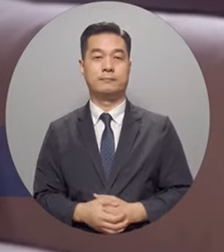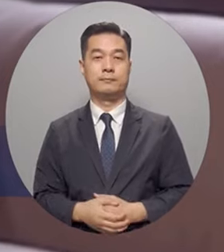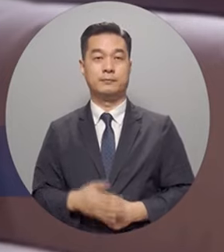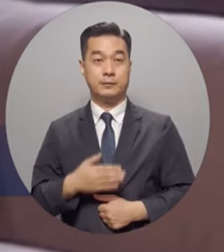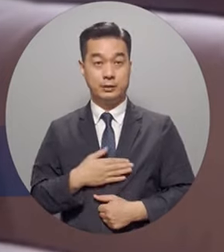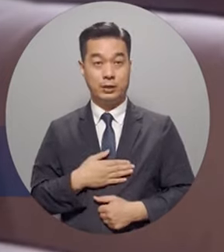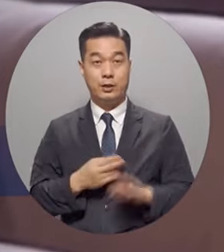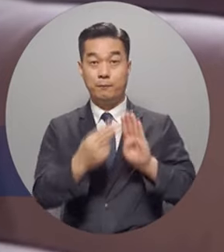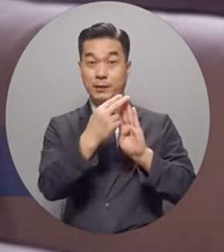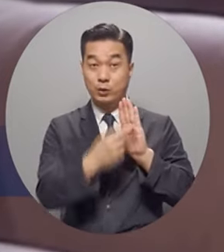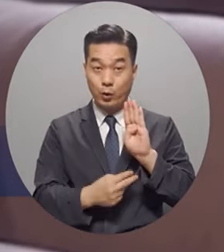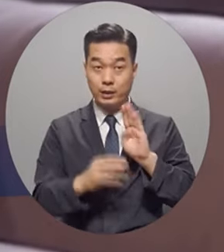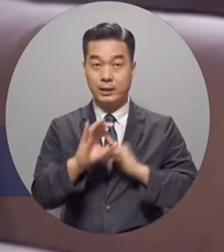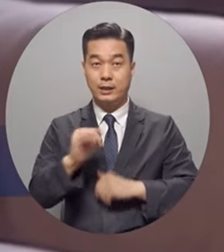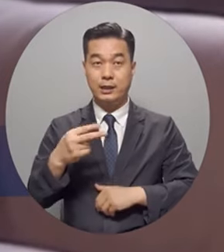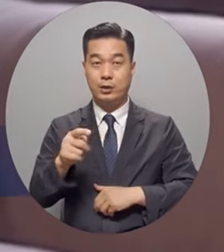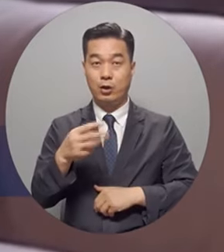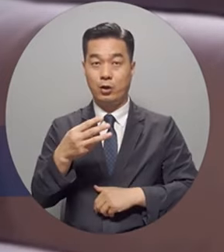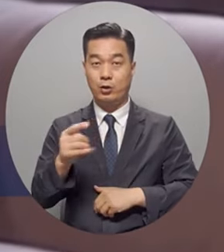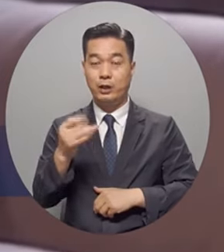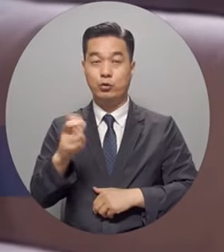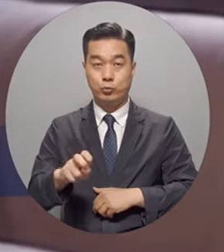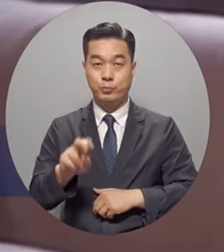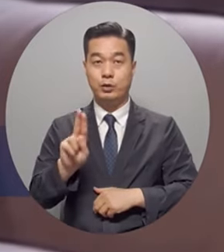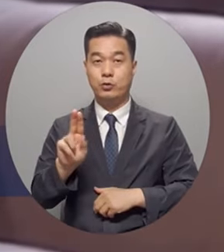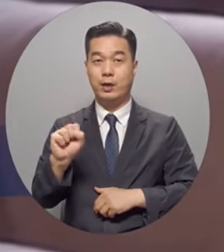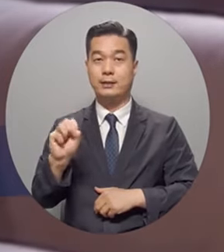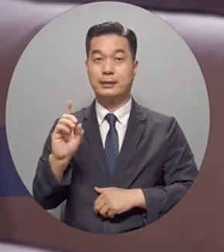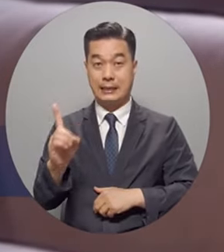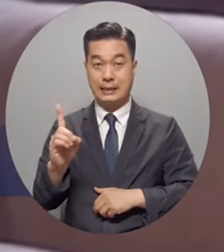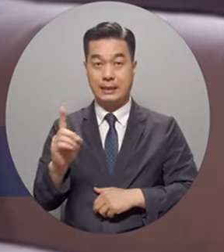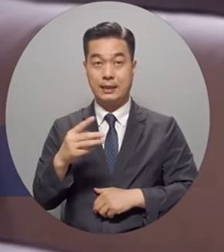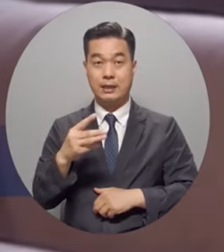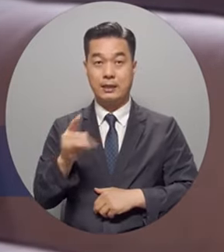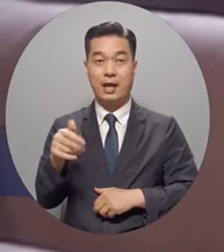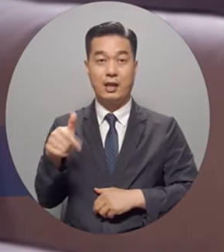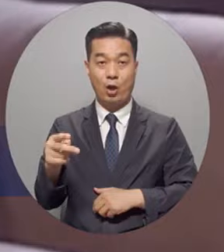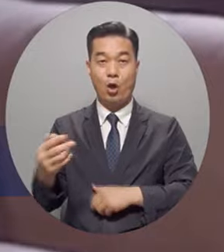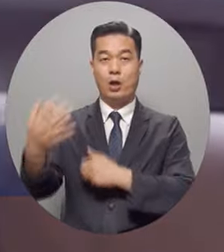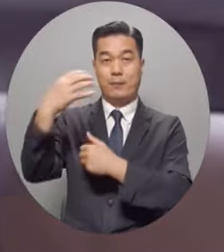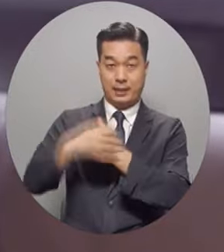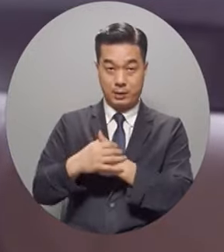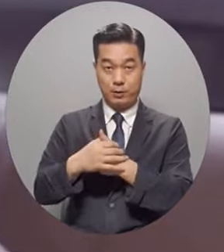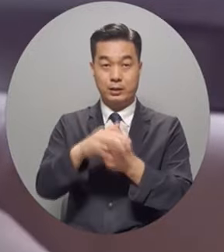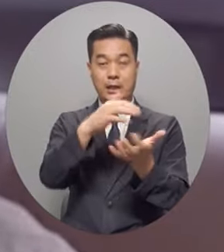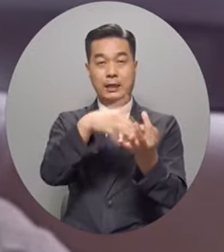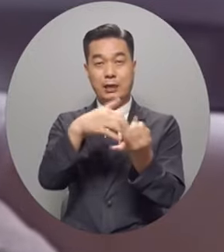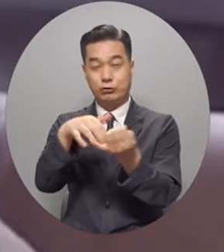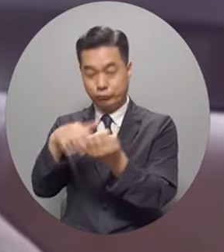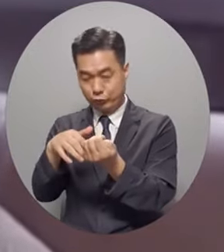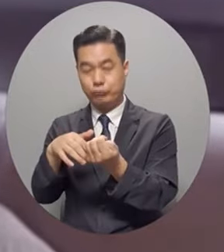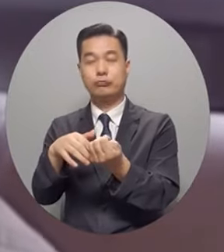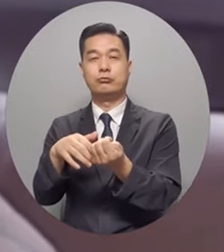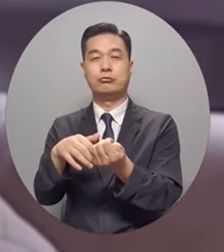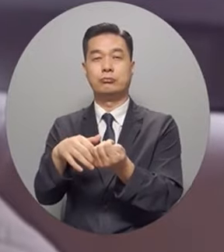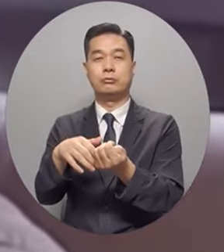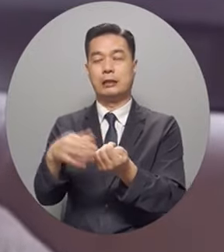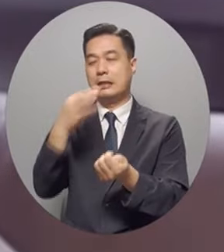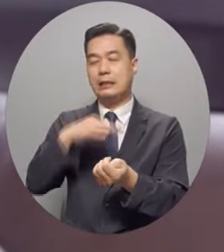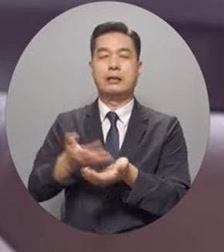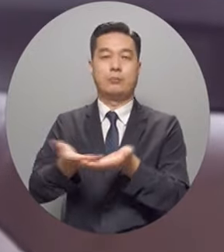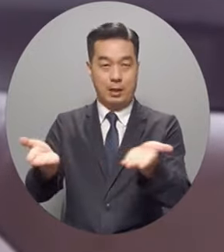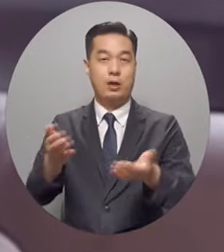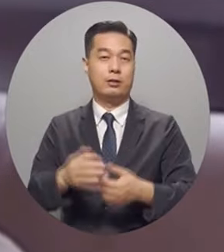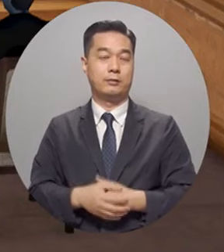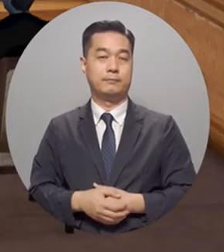이더리움 usd 테더를 맡기면네 개수기 기준으로 이자를 줘요 보석으로 풀려나 불구속 상태에서